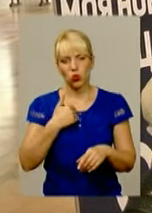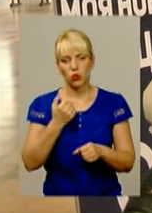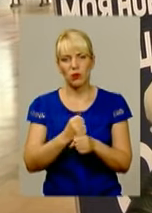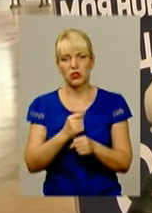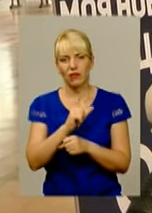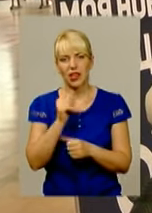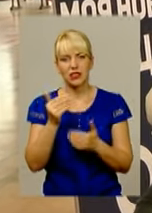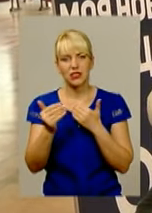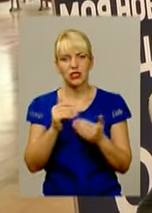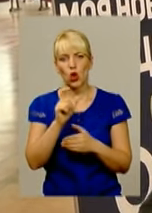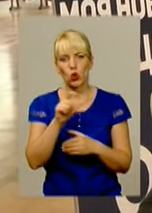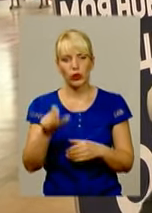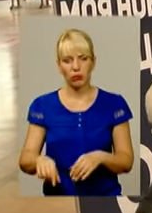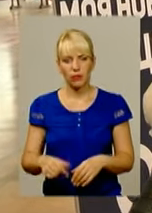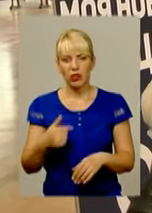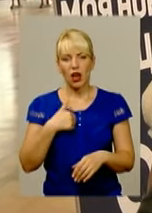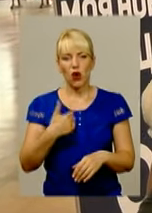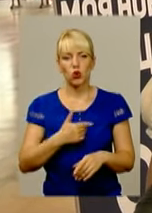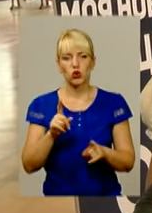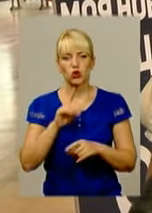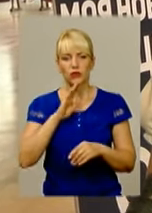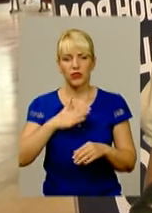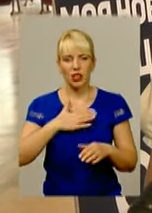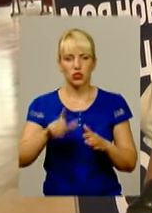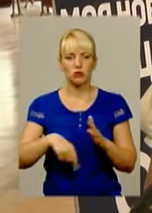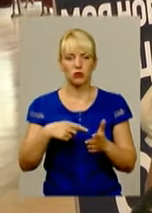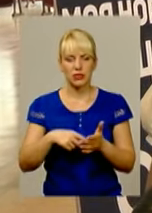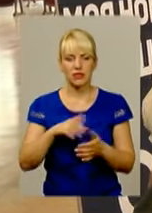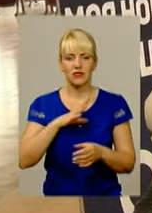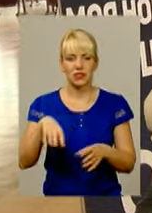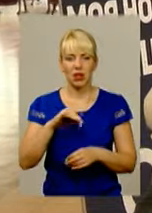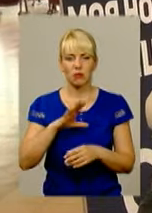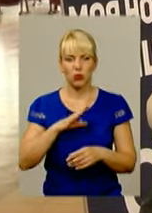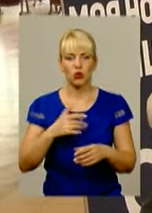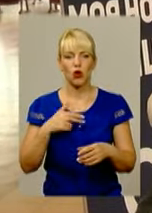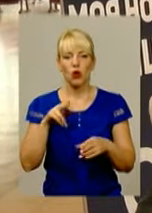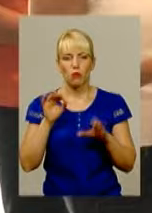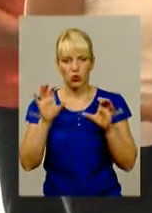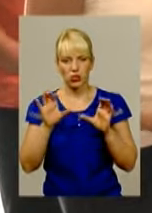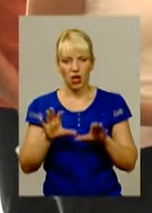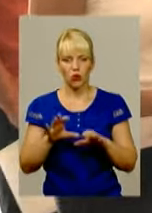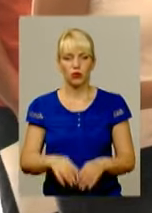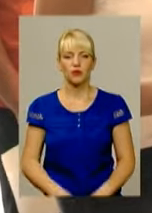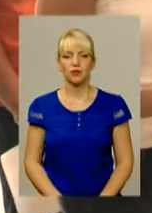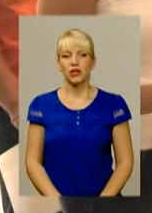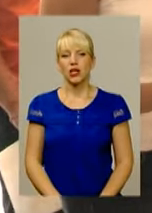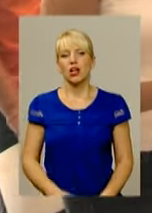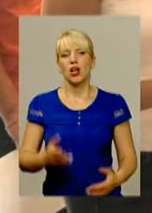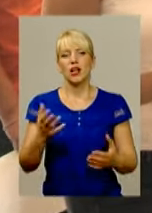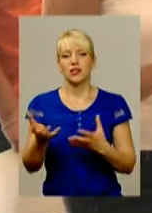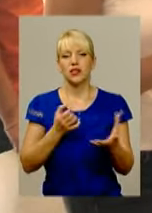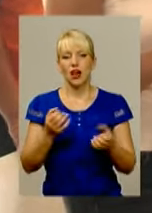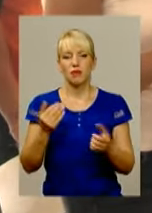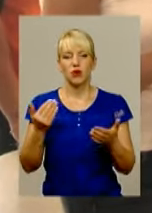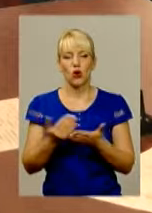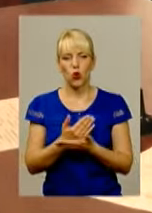саме в нашому місті все було справедливо, все по закону і все так, як має бути. Набір у нову патрульну службу